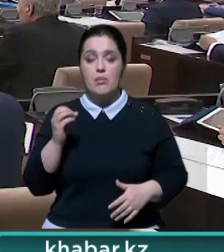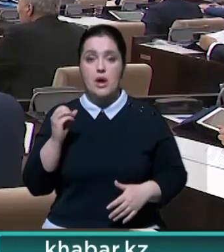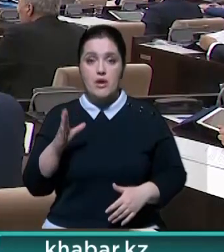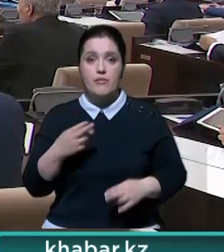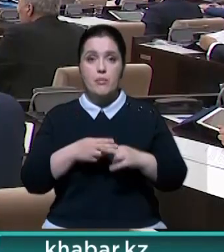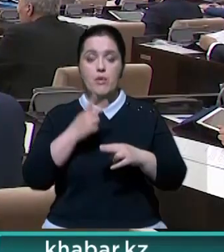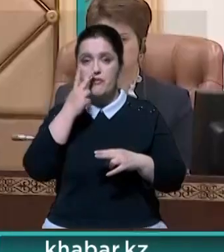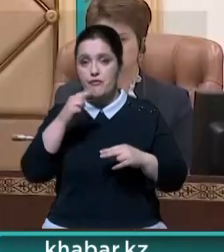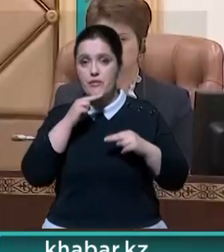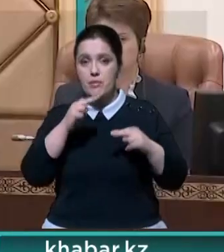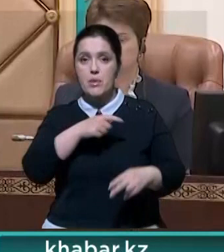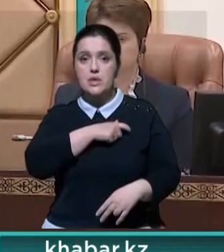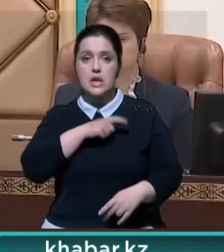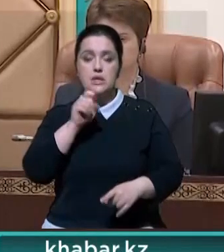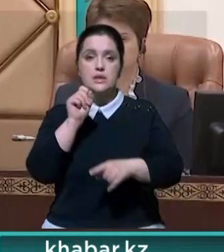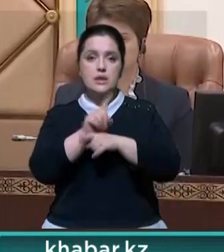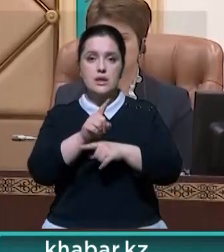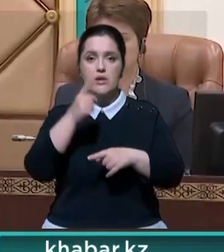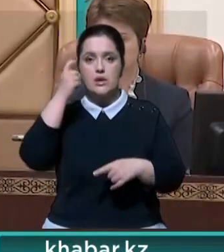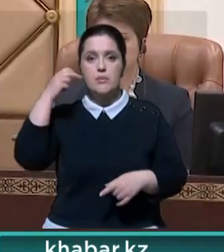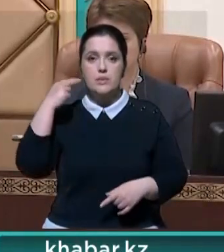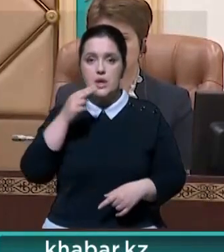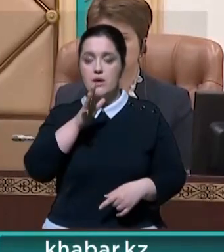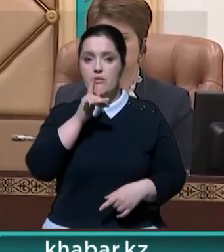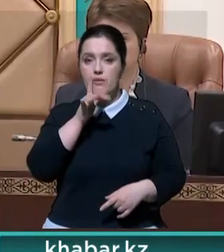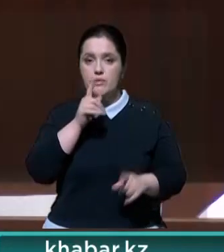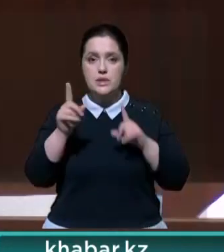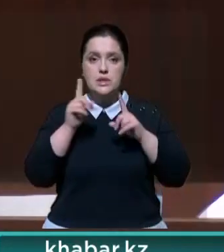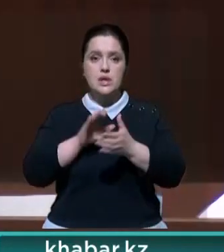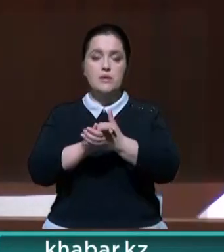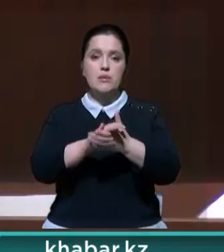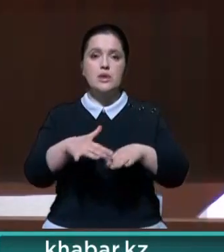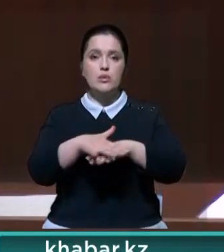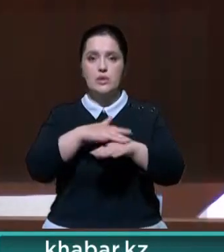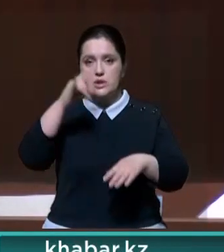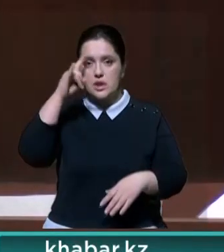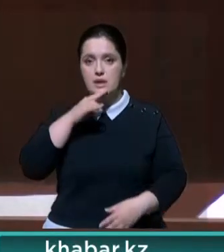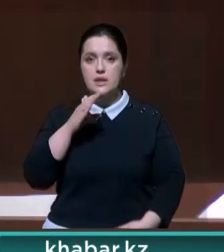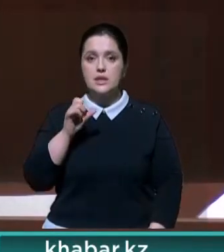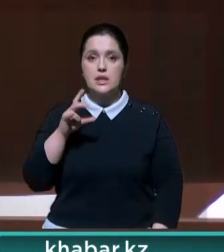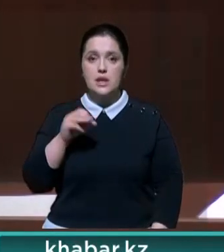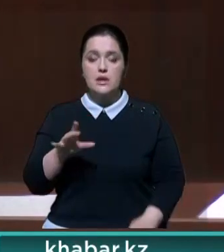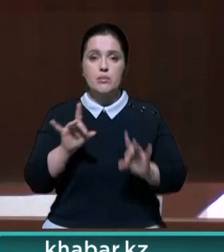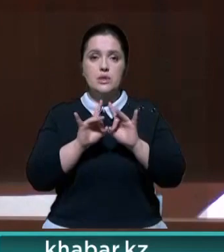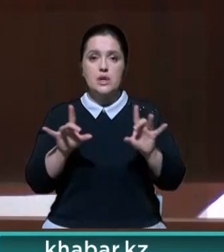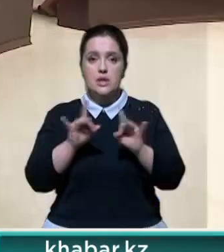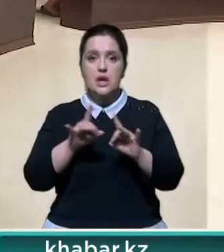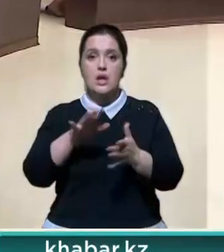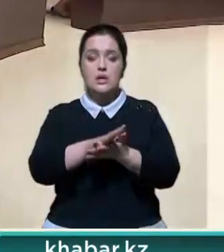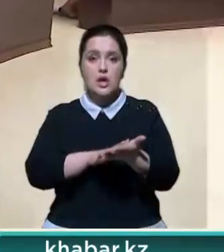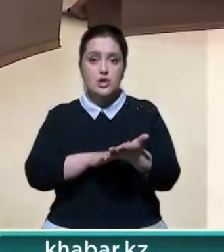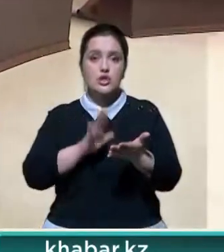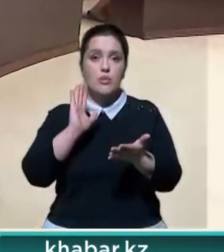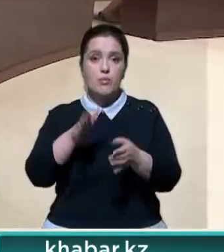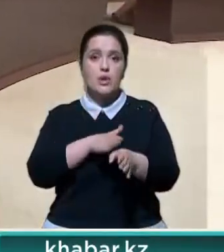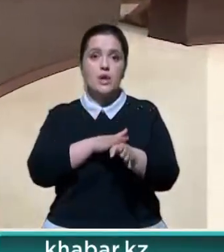шимбаев акцентировал внимание депутатов на задачах озвученных президентом во время сессии Ассамблеи народа Казахстана сенат По его словам и дальше